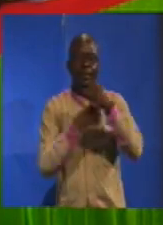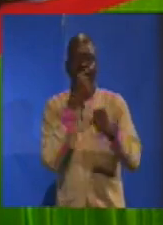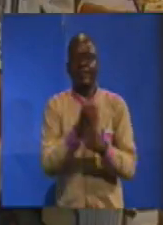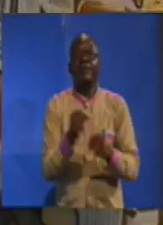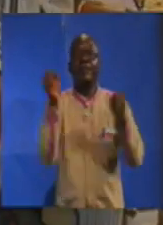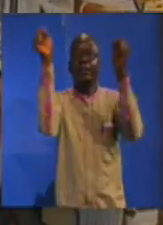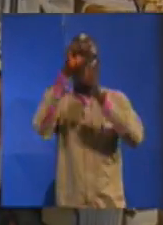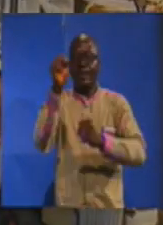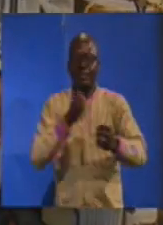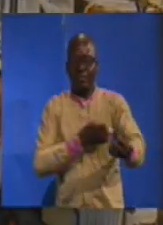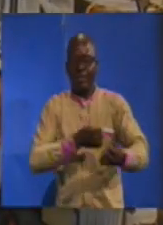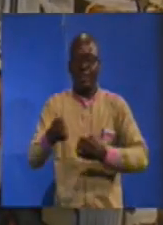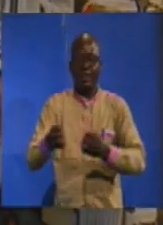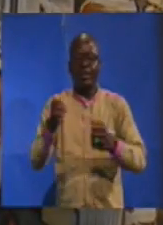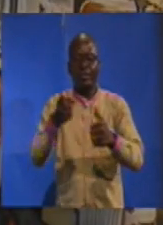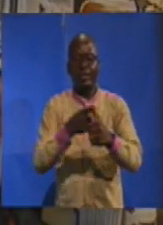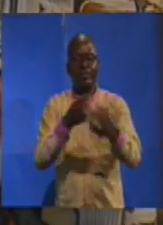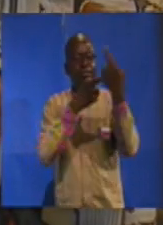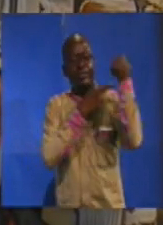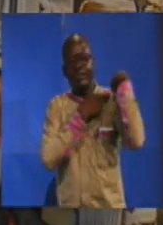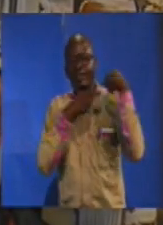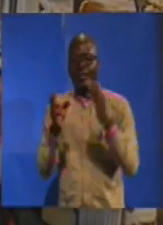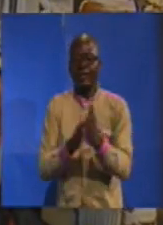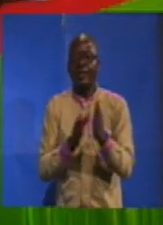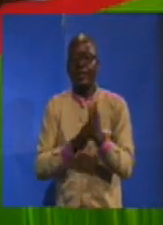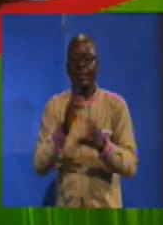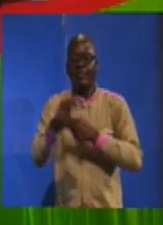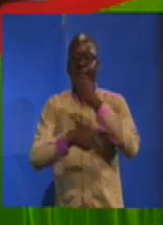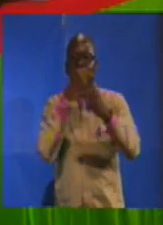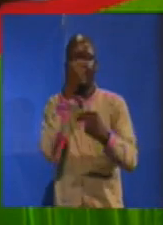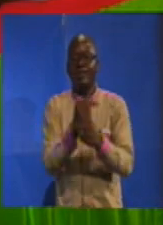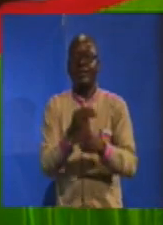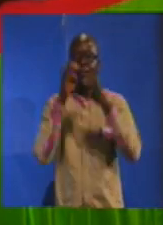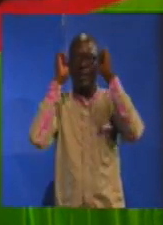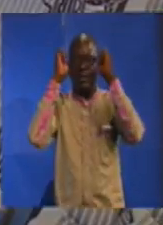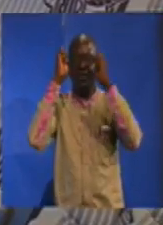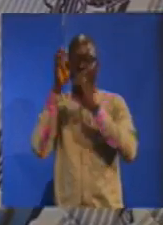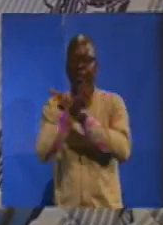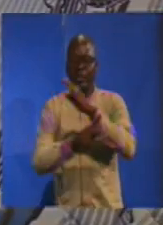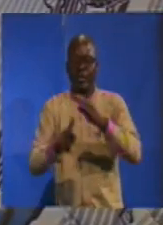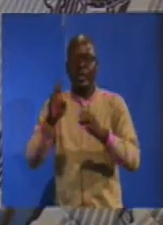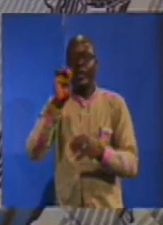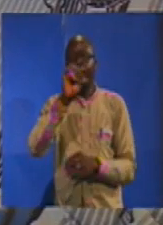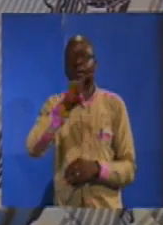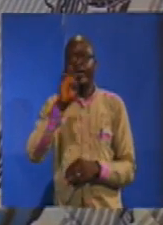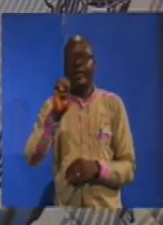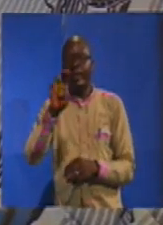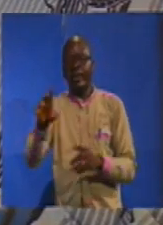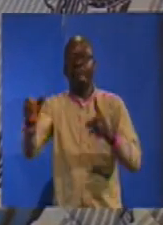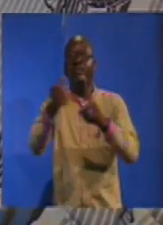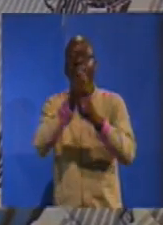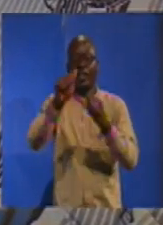de concertation des premiers responsables des écoles nationales des enseignants du primaire INEP se tient chaque